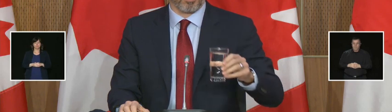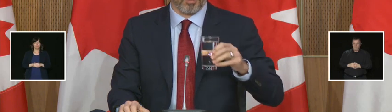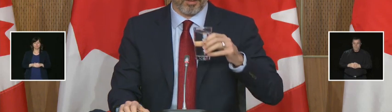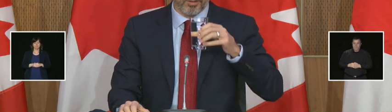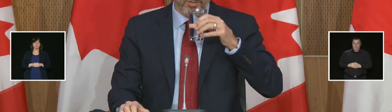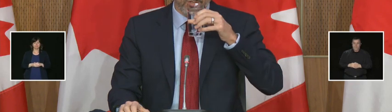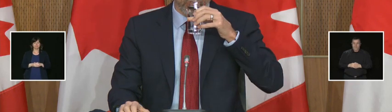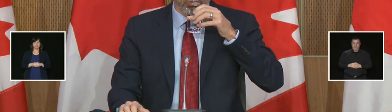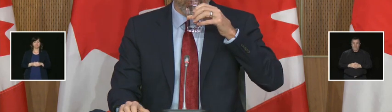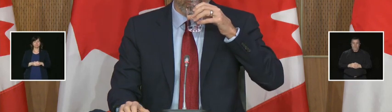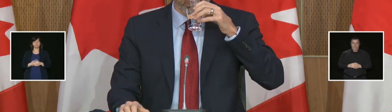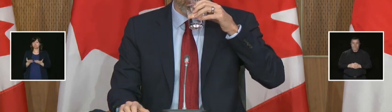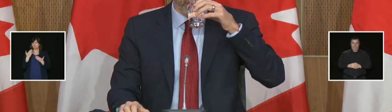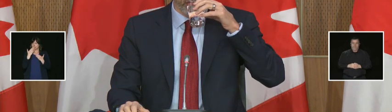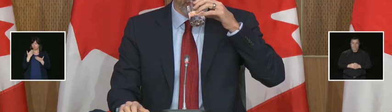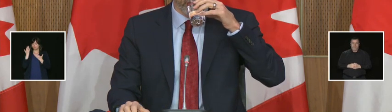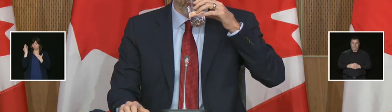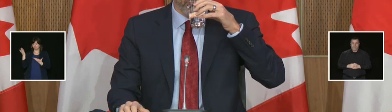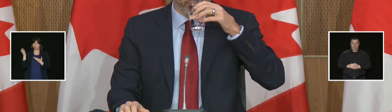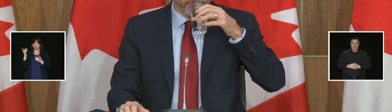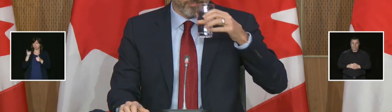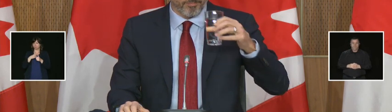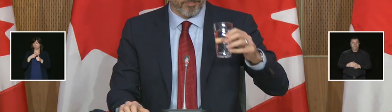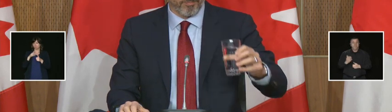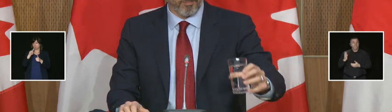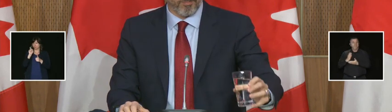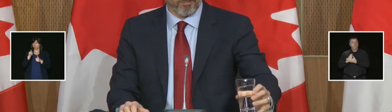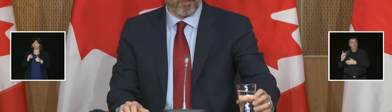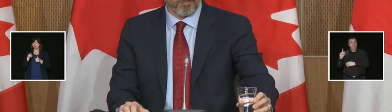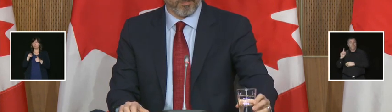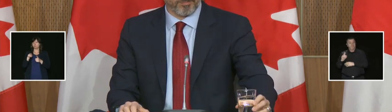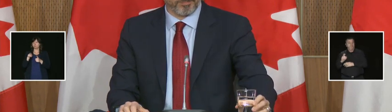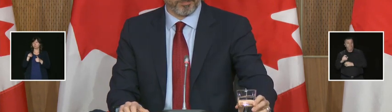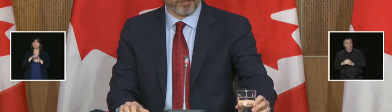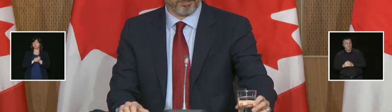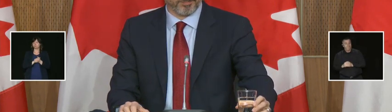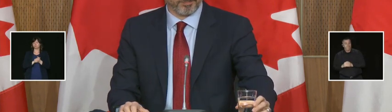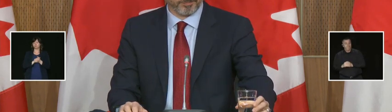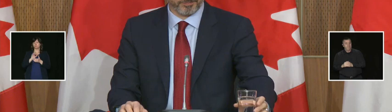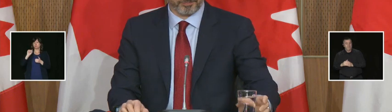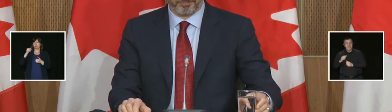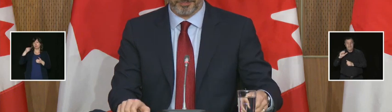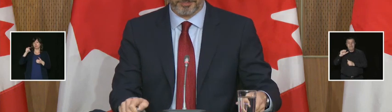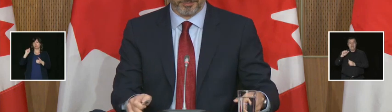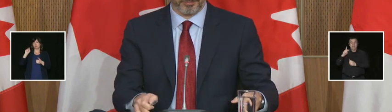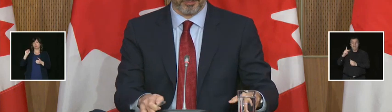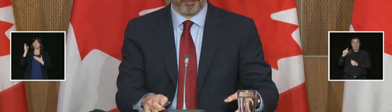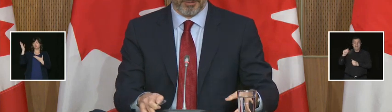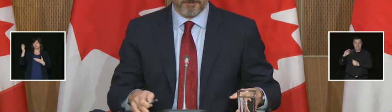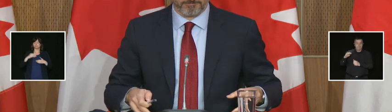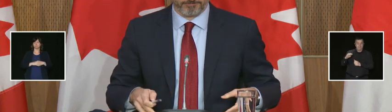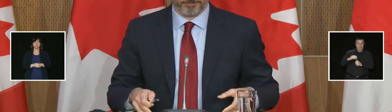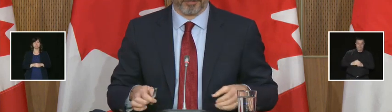tokyo bercy pourquoi j'écris par chacun picore et puis rien